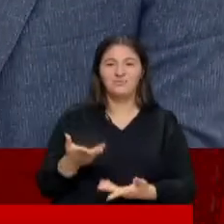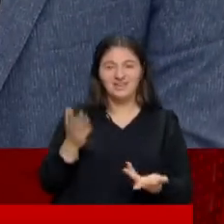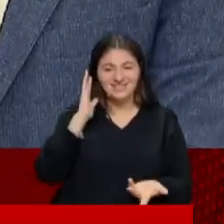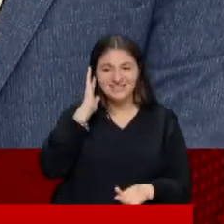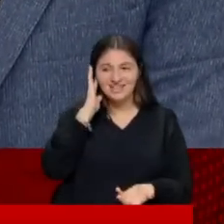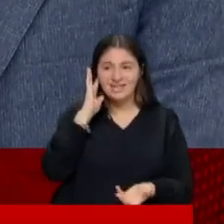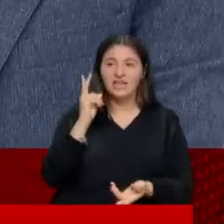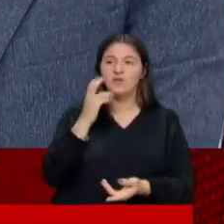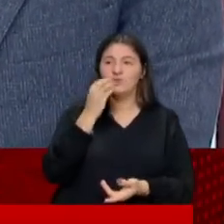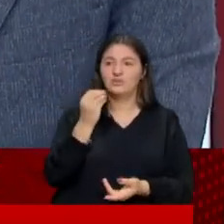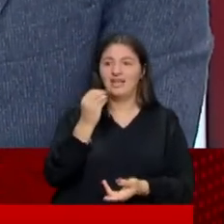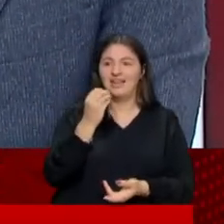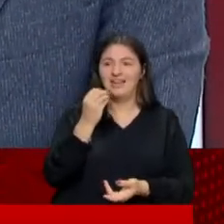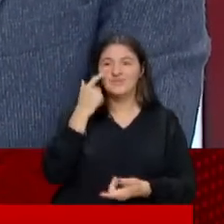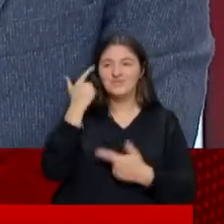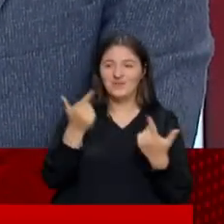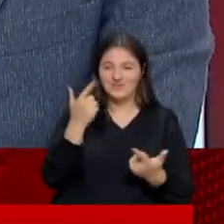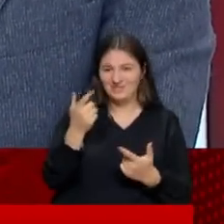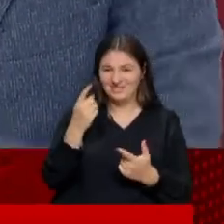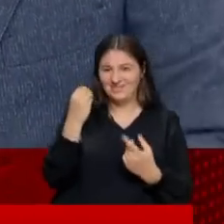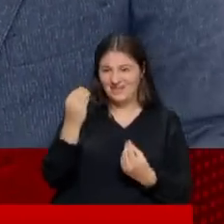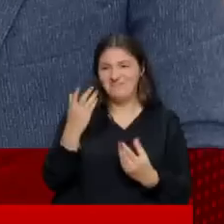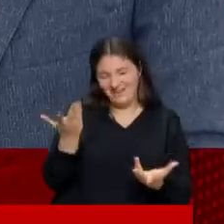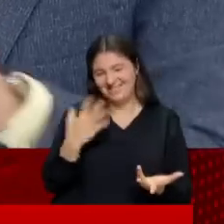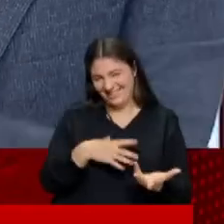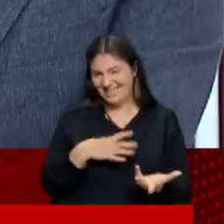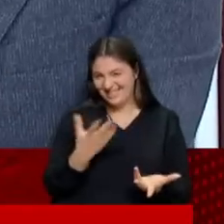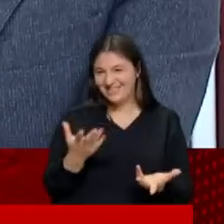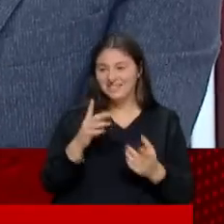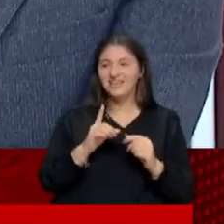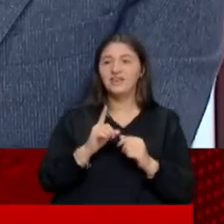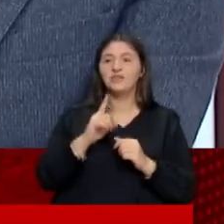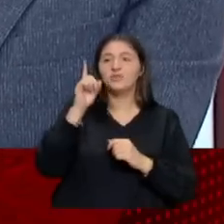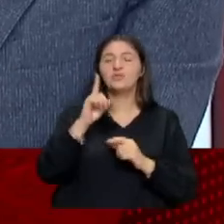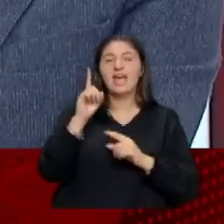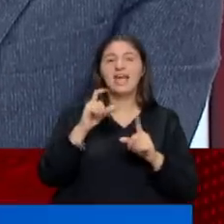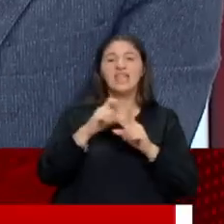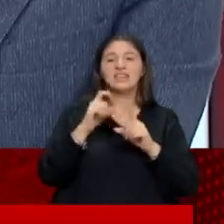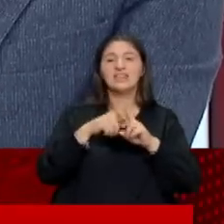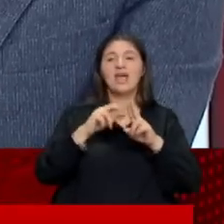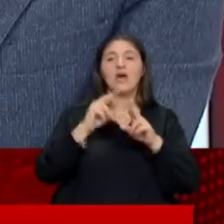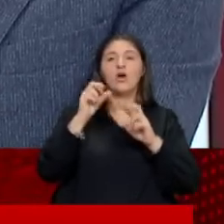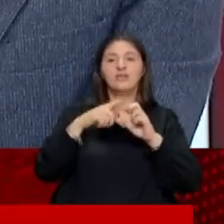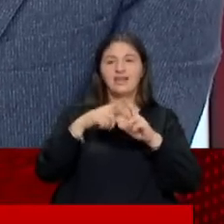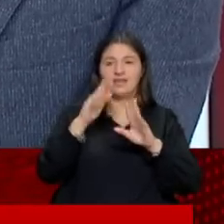iki güzel haber Yani iki güzel görüntü Hadi öyle öyle artık istersen Kuzey doku olarak kalacağız